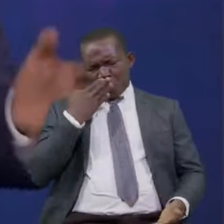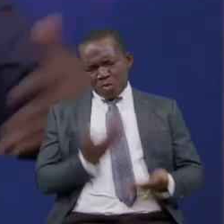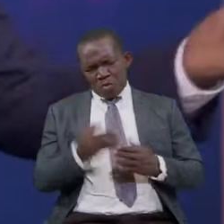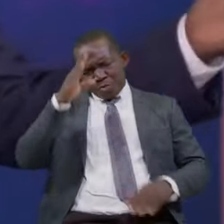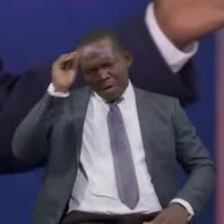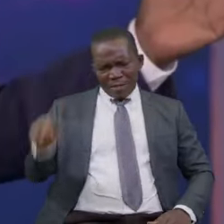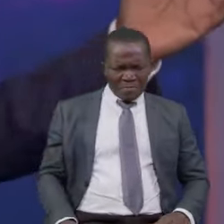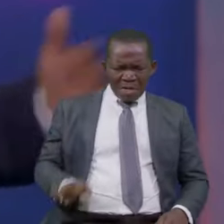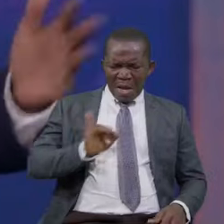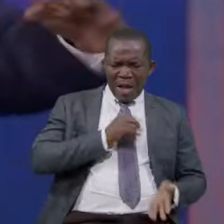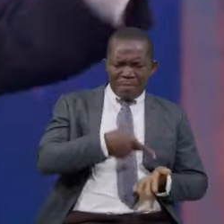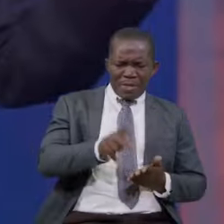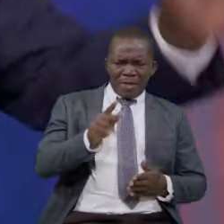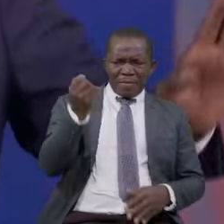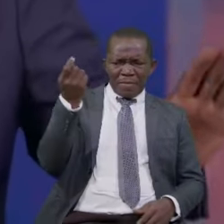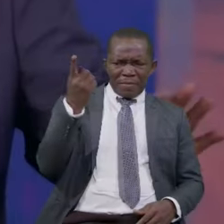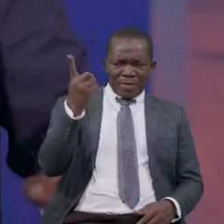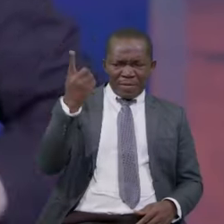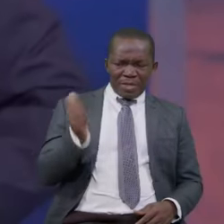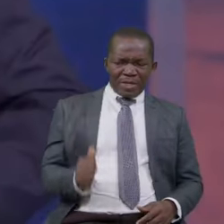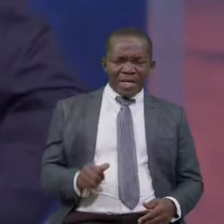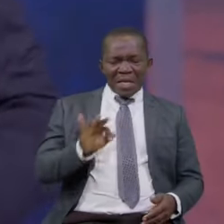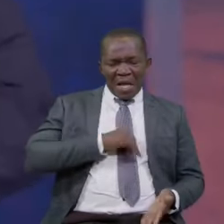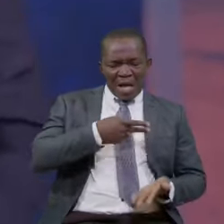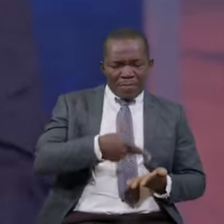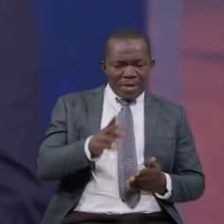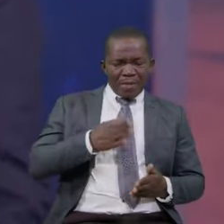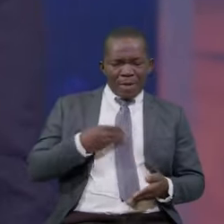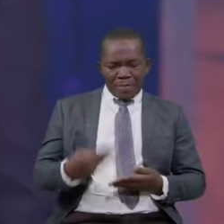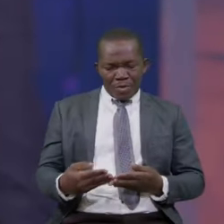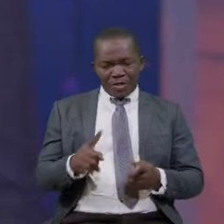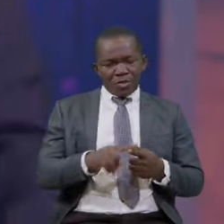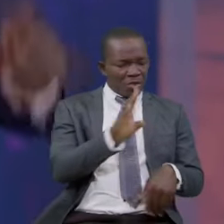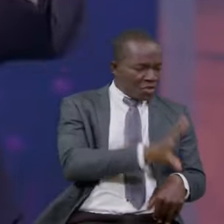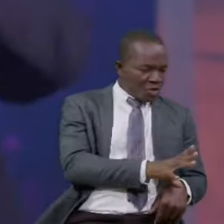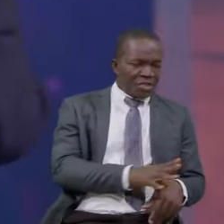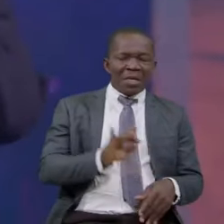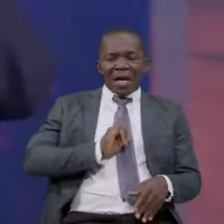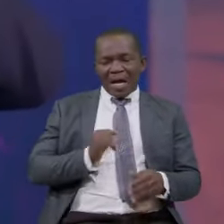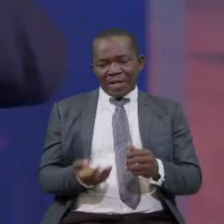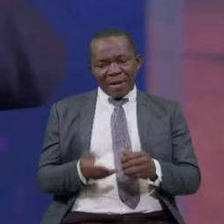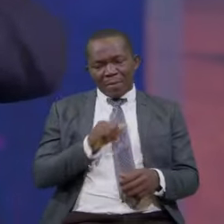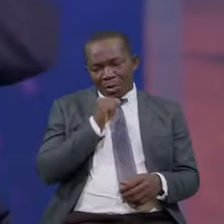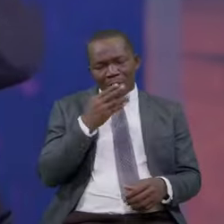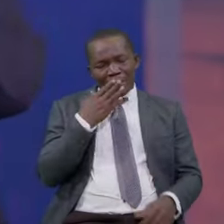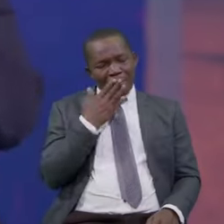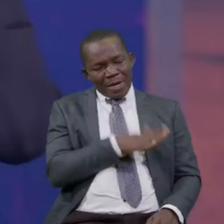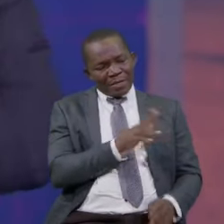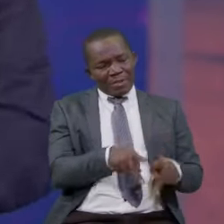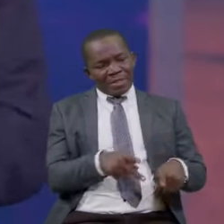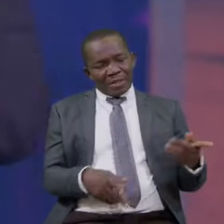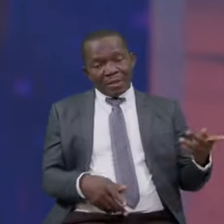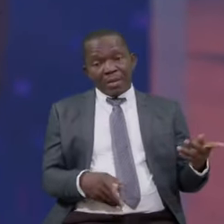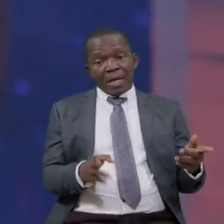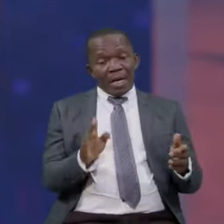pay tout ce qu'on me demande de payer je P m offrandes je suis pas comme ces gens là il ne croi pas au